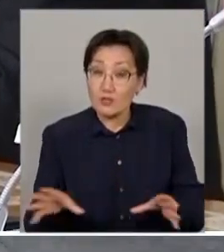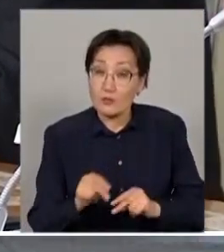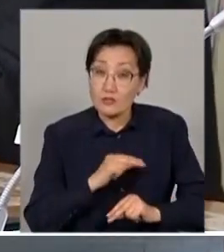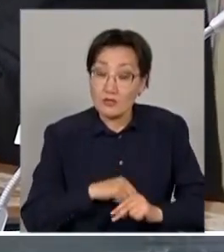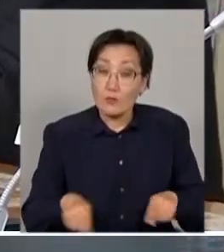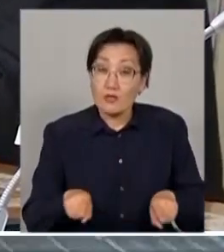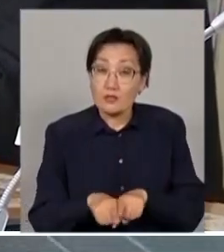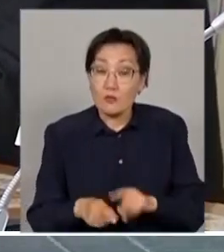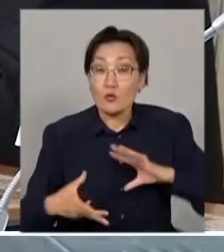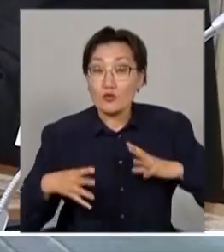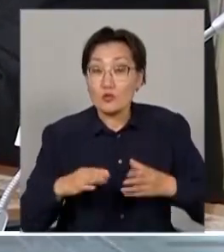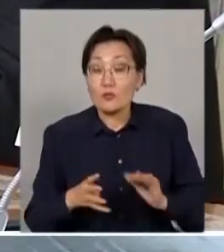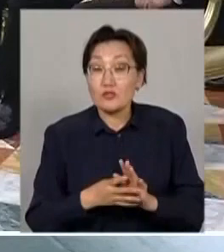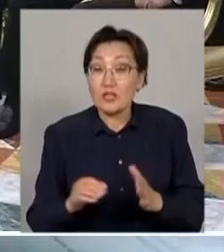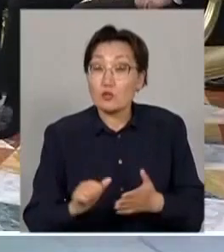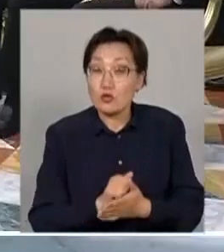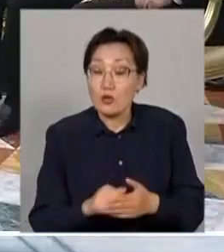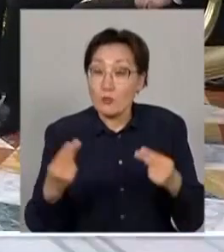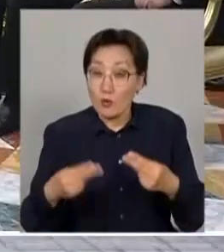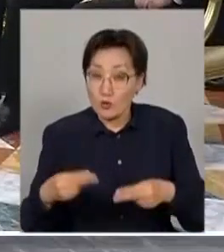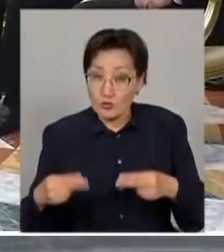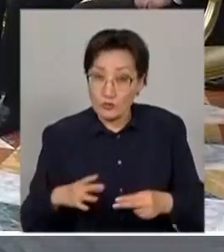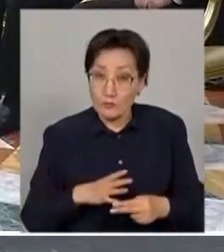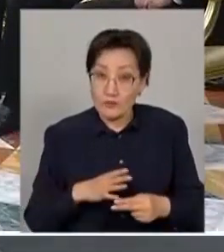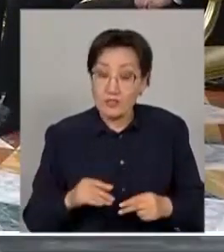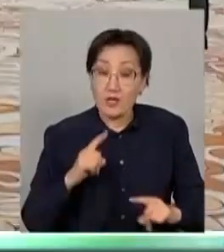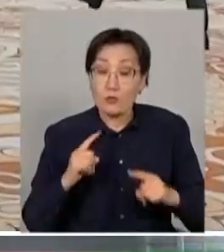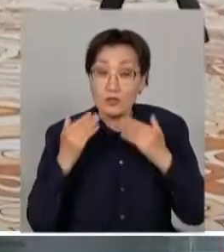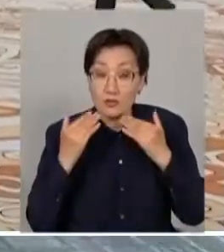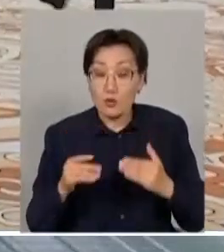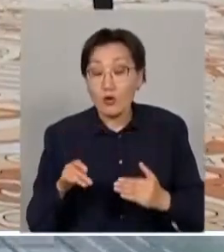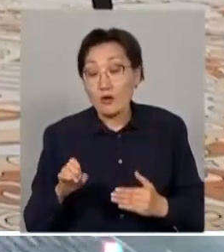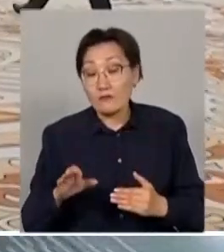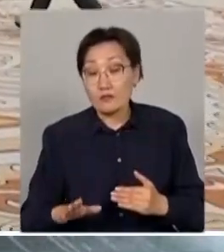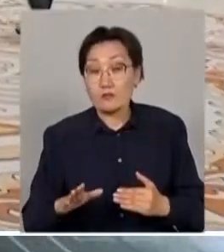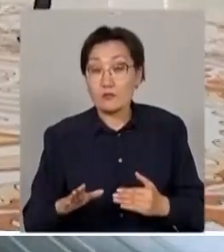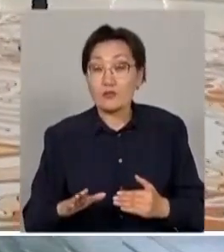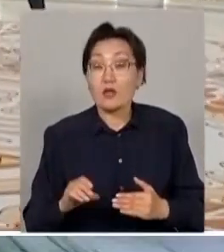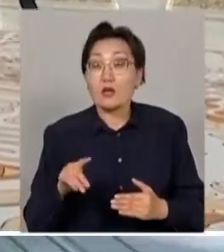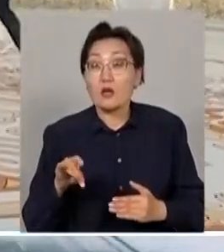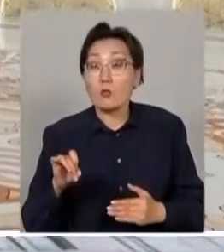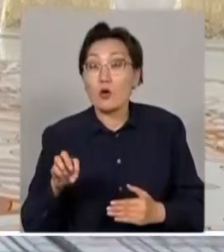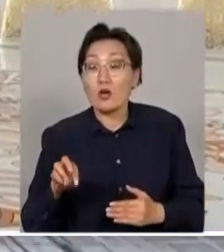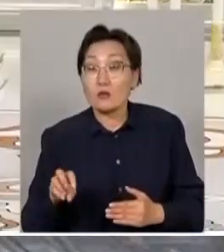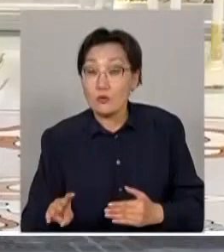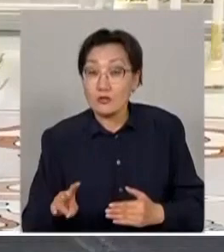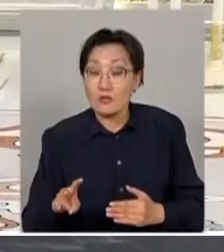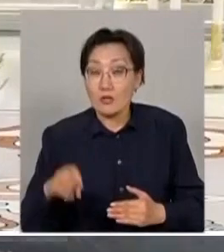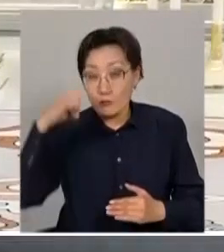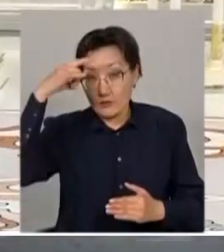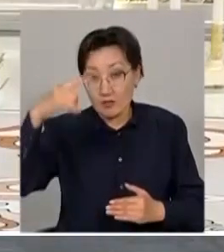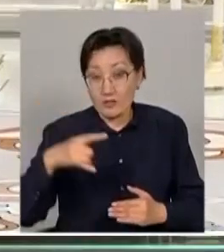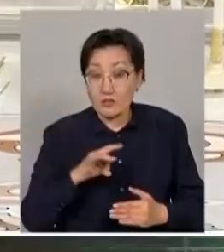ынтымақтастық сынды бас аяғы 9 құжатқа қол қойылды. Жиын соңында Қасым-Жомарт Тоқаев Эмомали Рахмонға